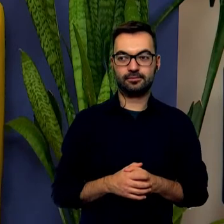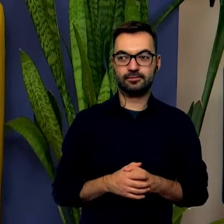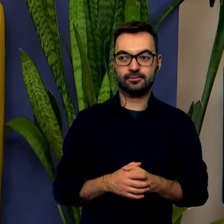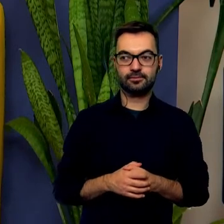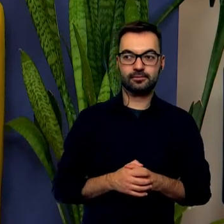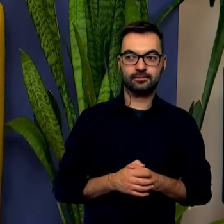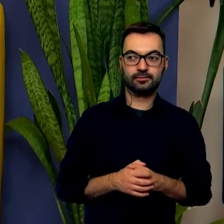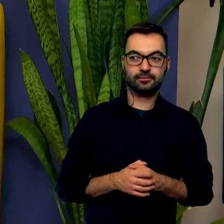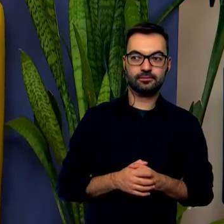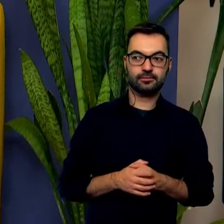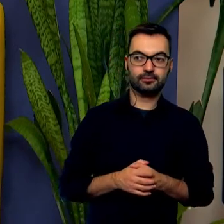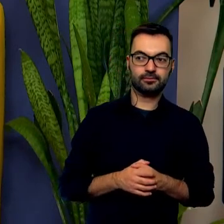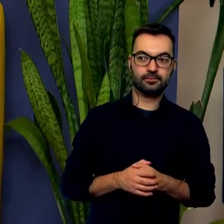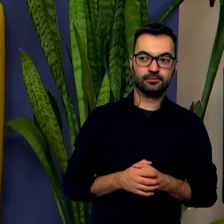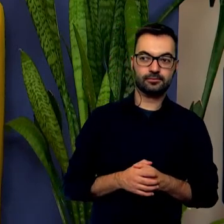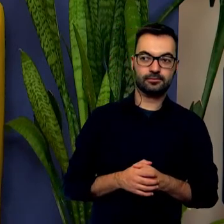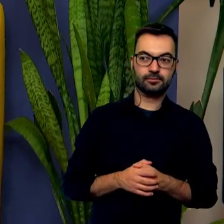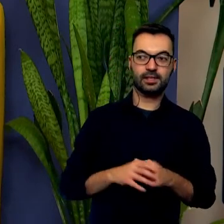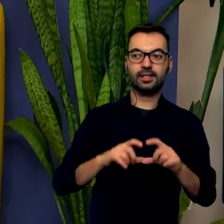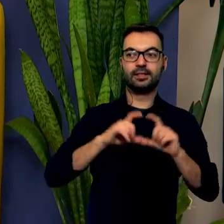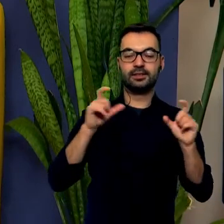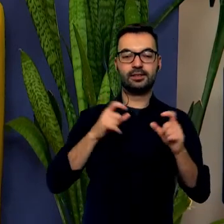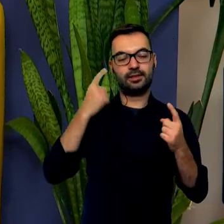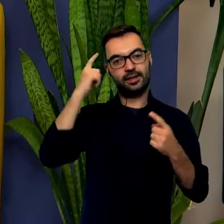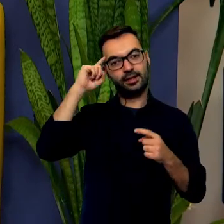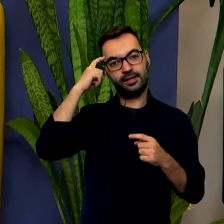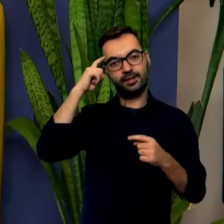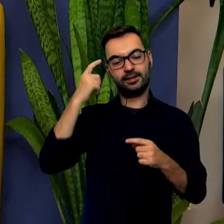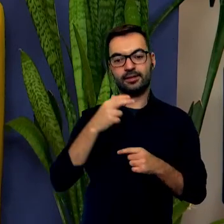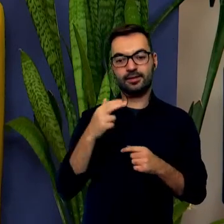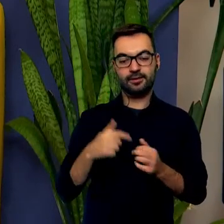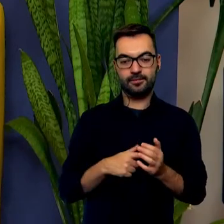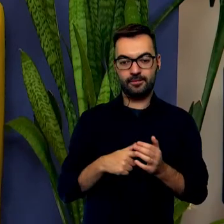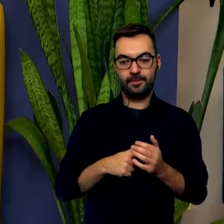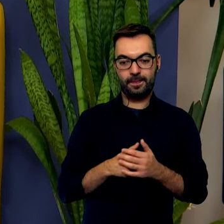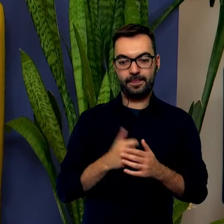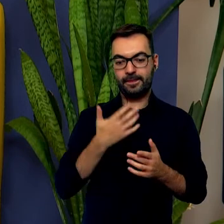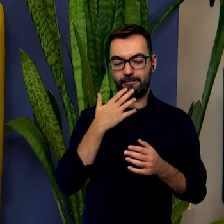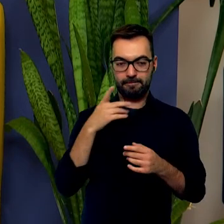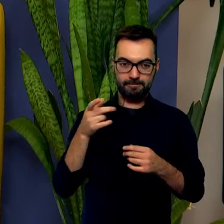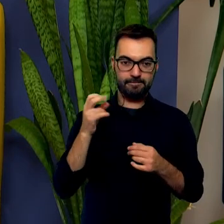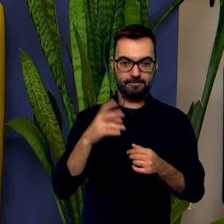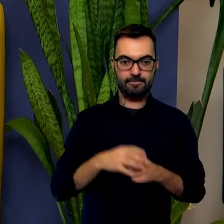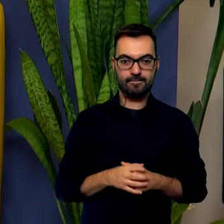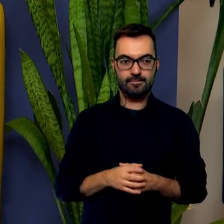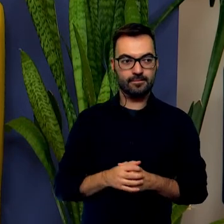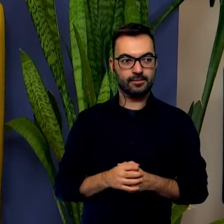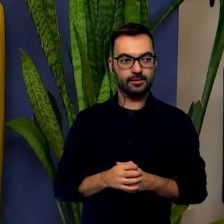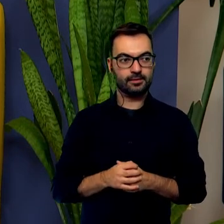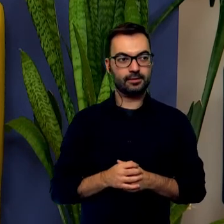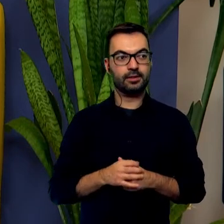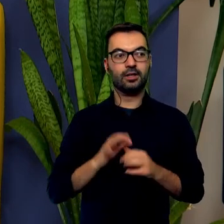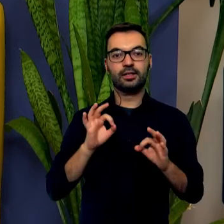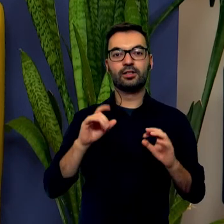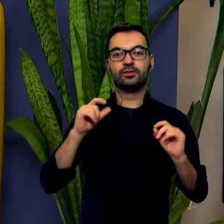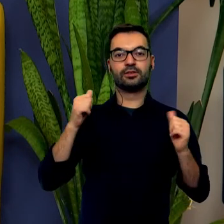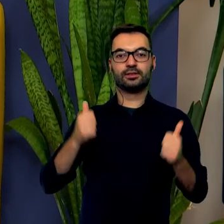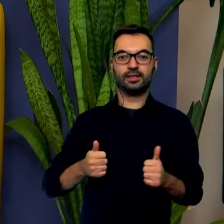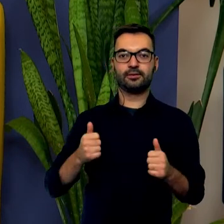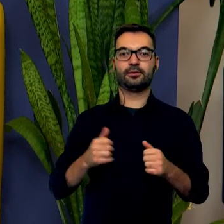Cały czas oczywiście chodzi mi po głowie też to wszystko, o czym mówisz i to co teraz się